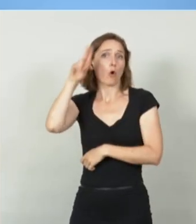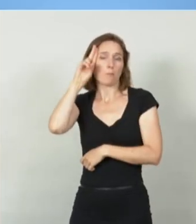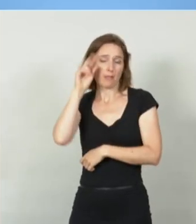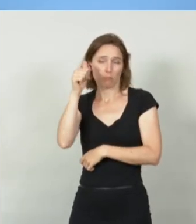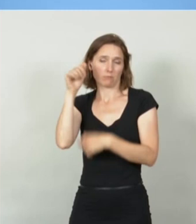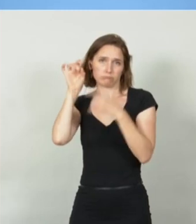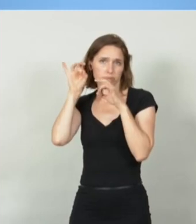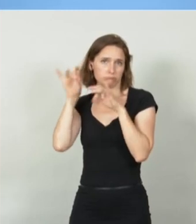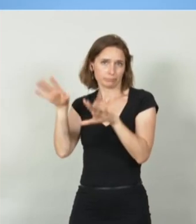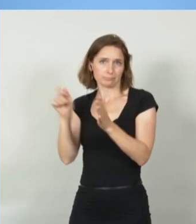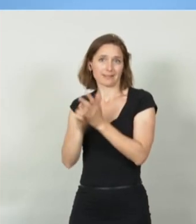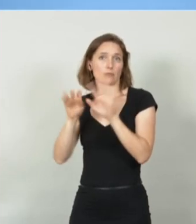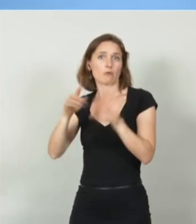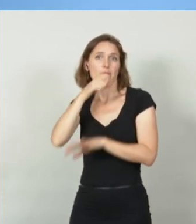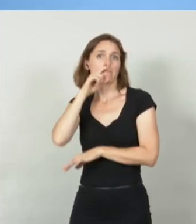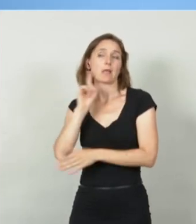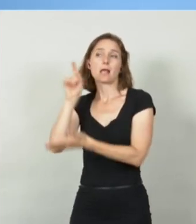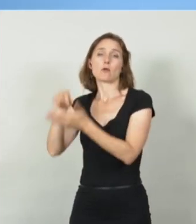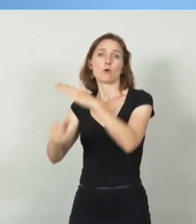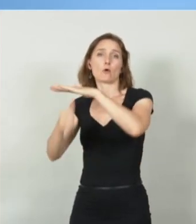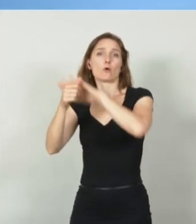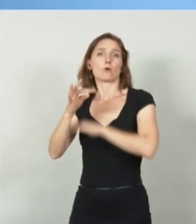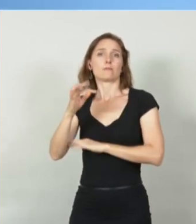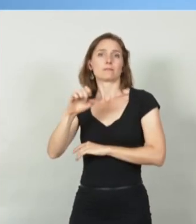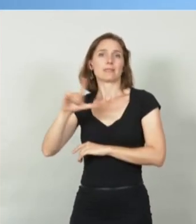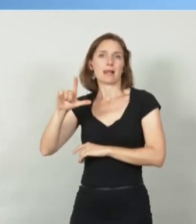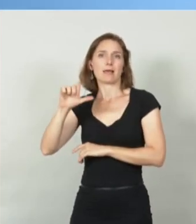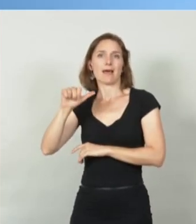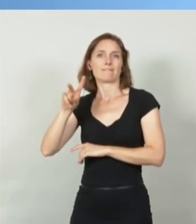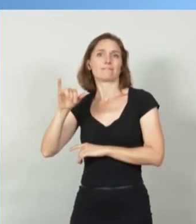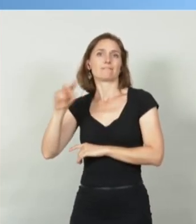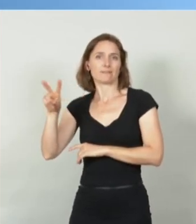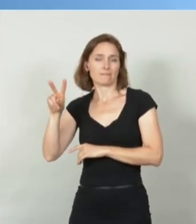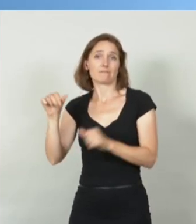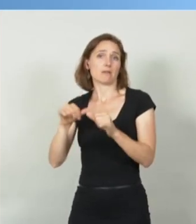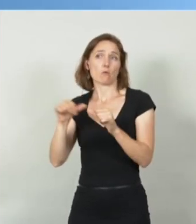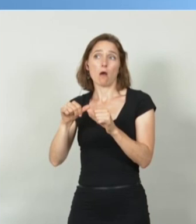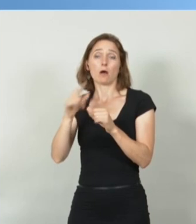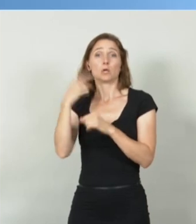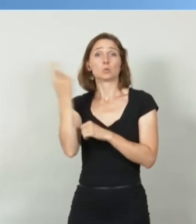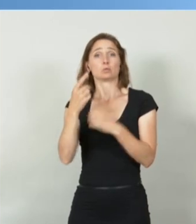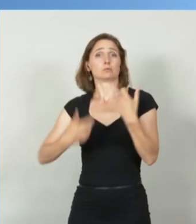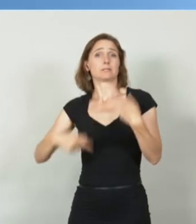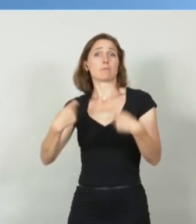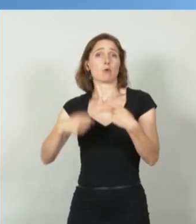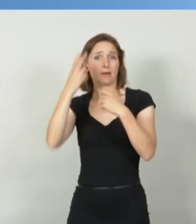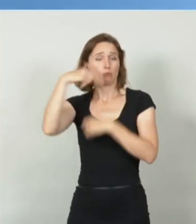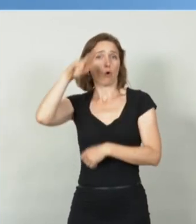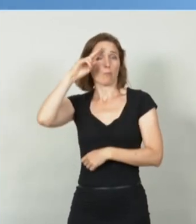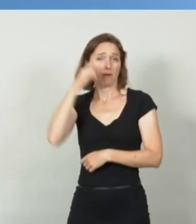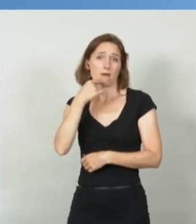mai à Tel-Aviv ont préféré tous les diplomates européens ont préféré annuler la Journée de l'Europe à Tel-Aviv plutôt que de devoir accueillir